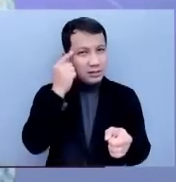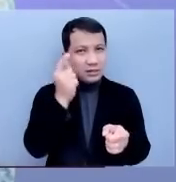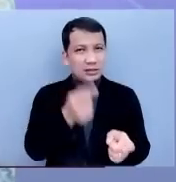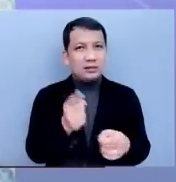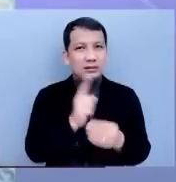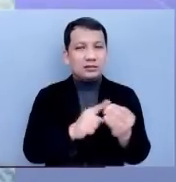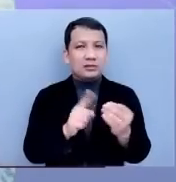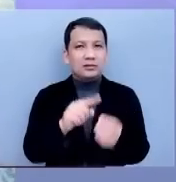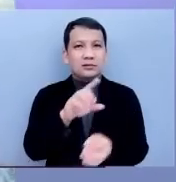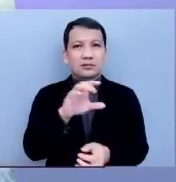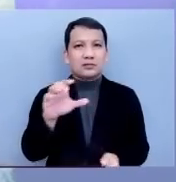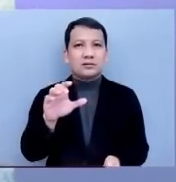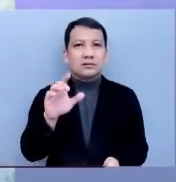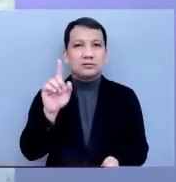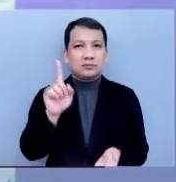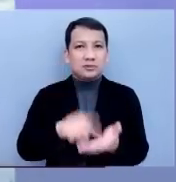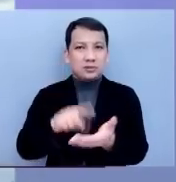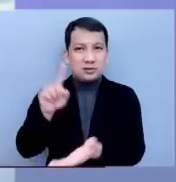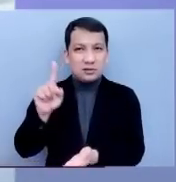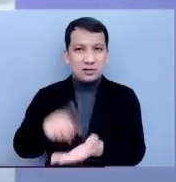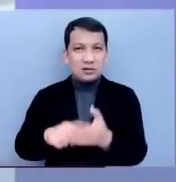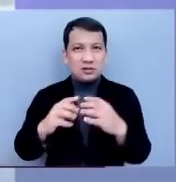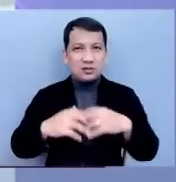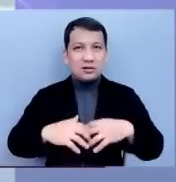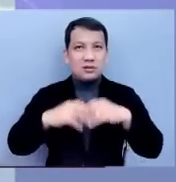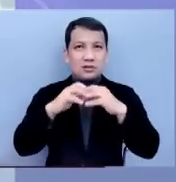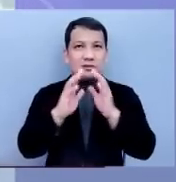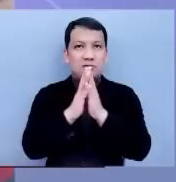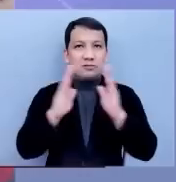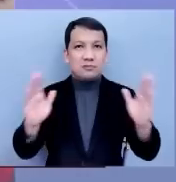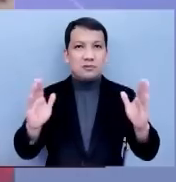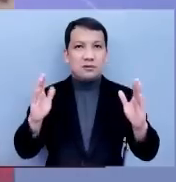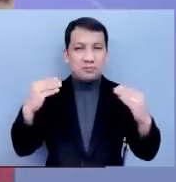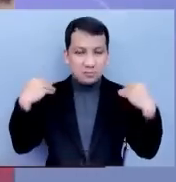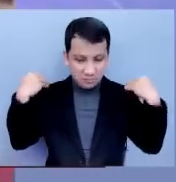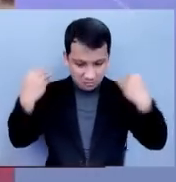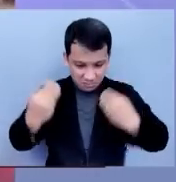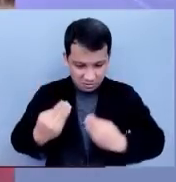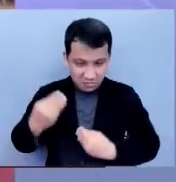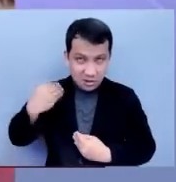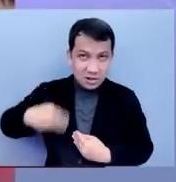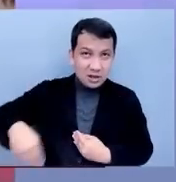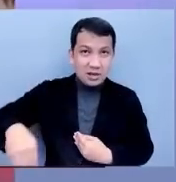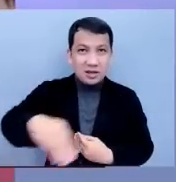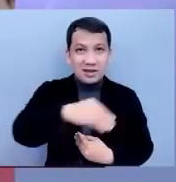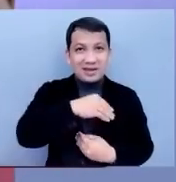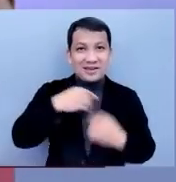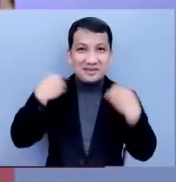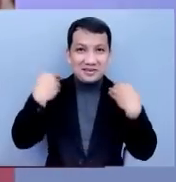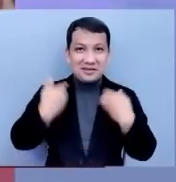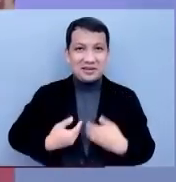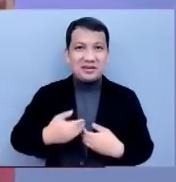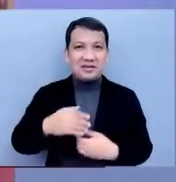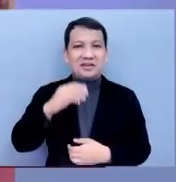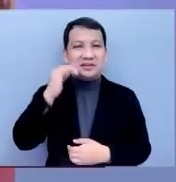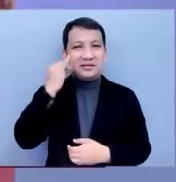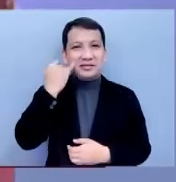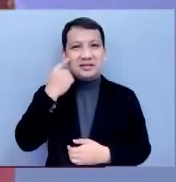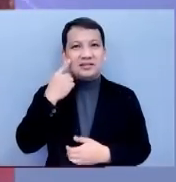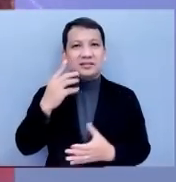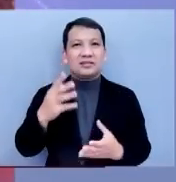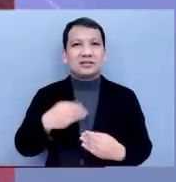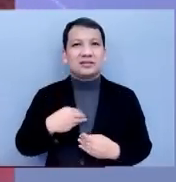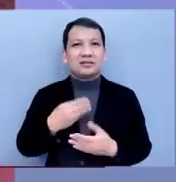tigi 1,000 piso, bumuo siya ng isang malaking garland at sorpresang isinabit kay Justine. Ang natanggap na